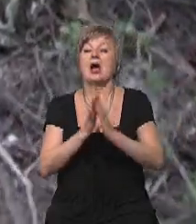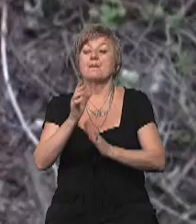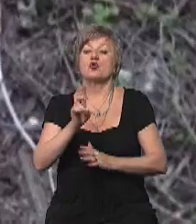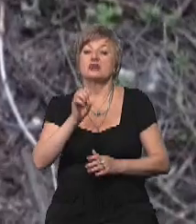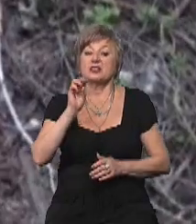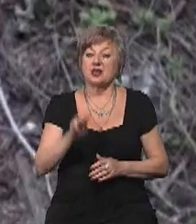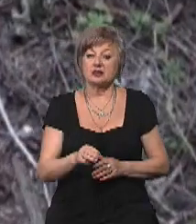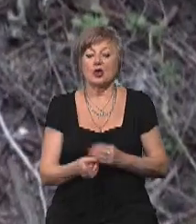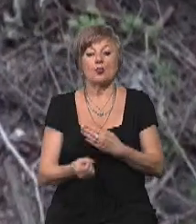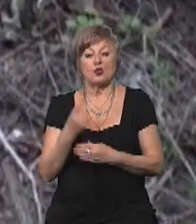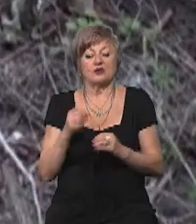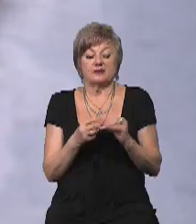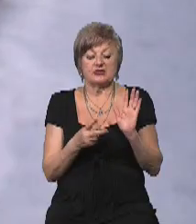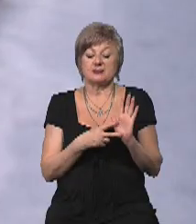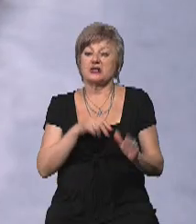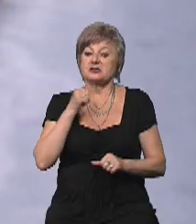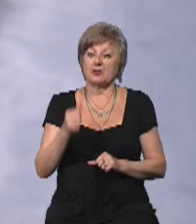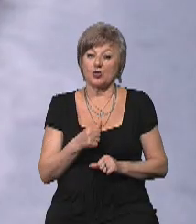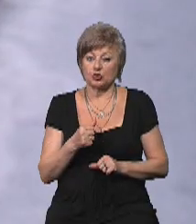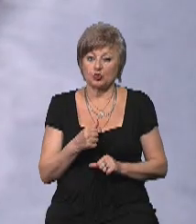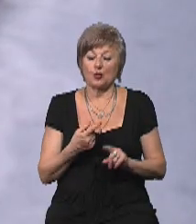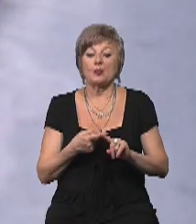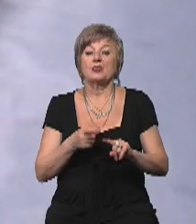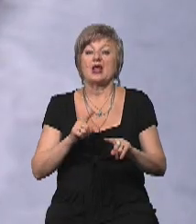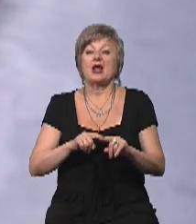у 2017 році. Це карта